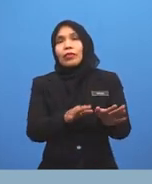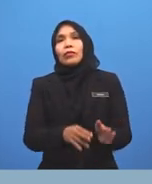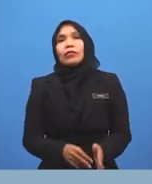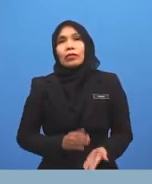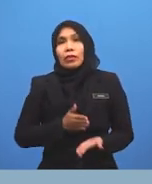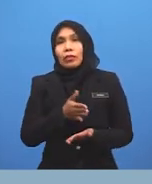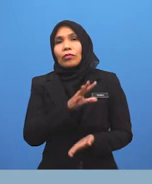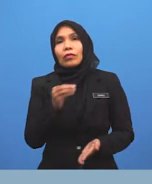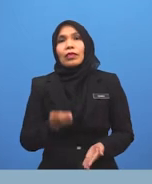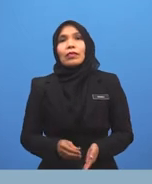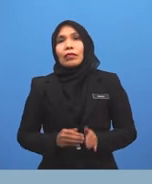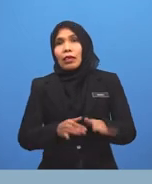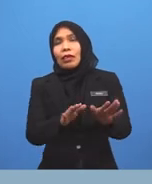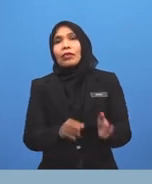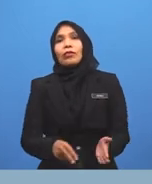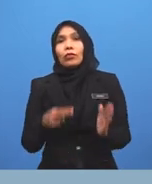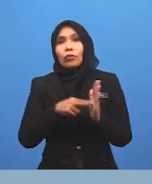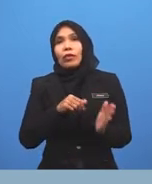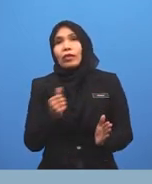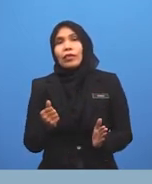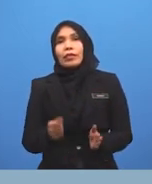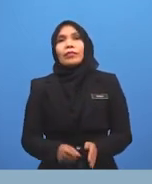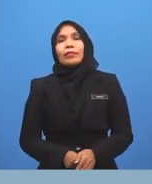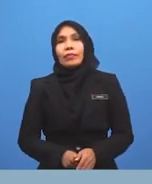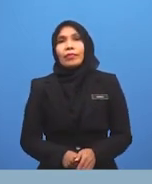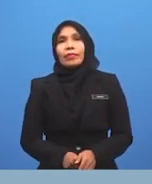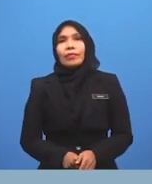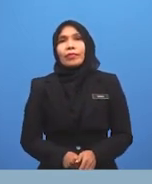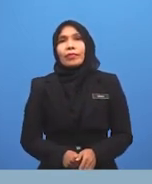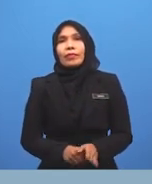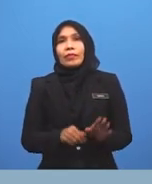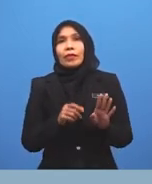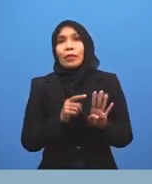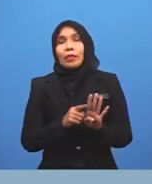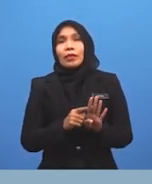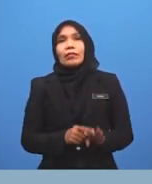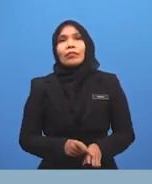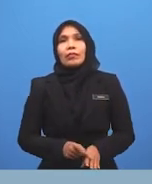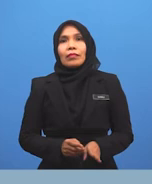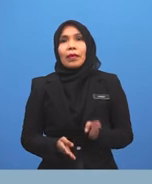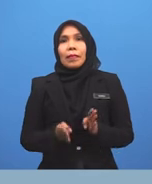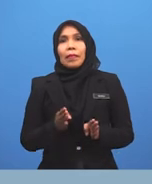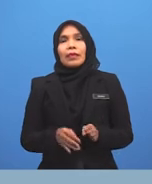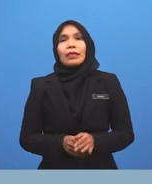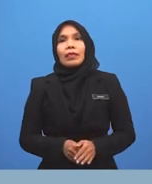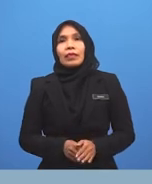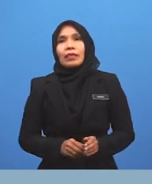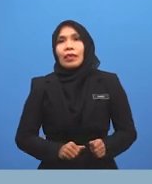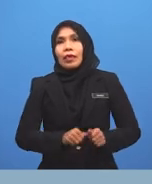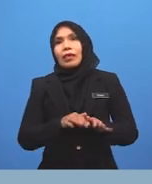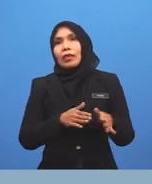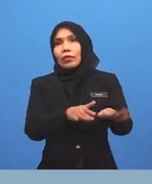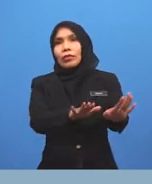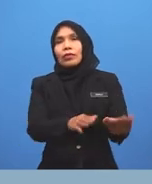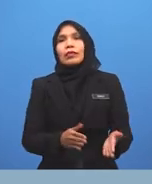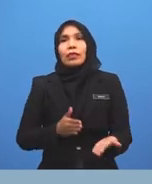arus ulang-alik. Dan yang terakhir, kita telah membandingkan prinsip motor arus terus dan penjana arus